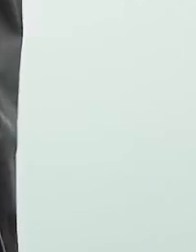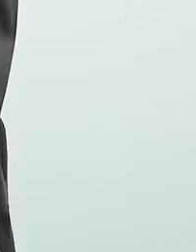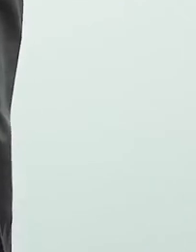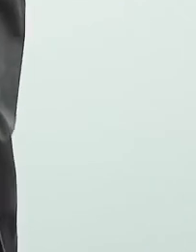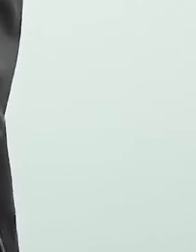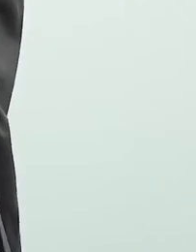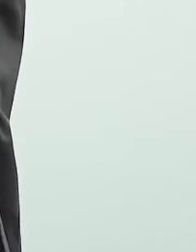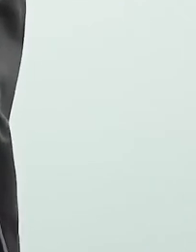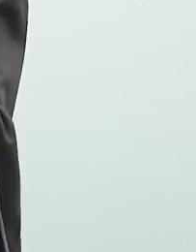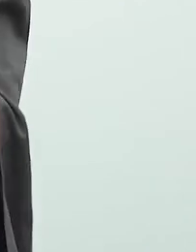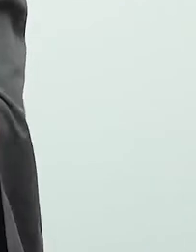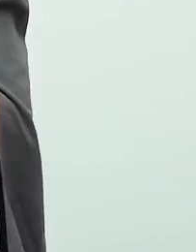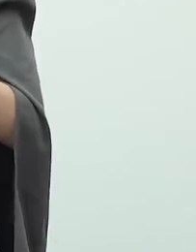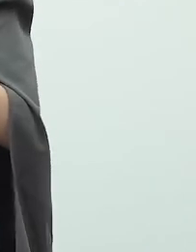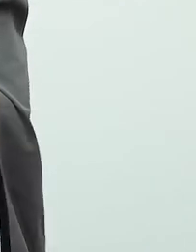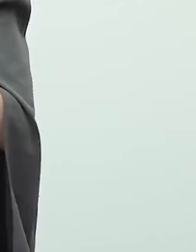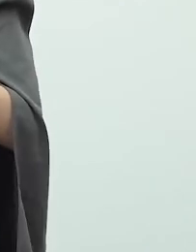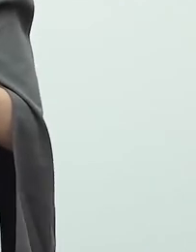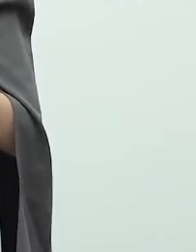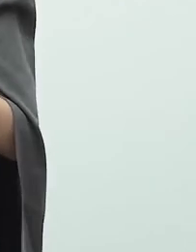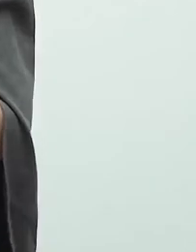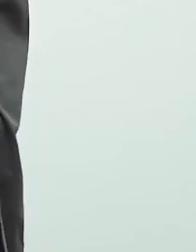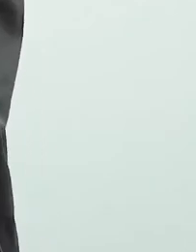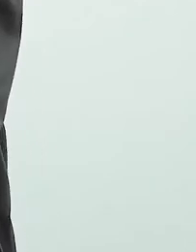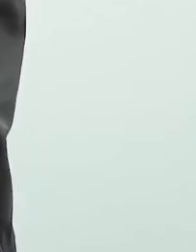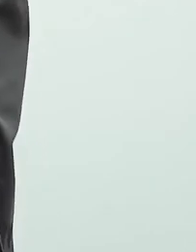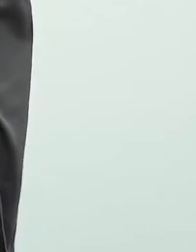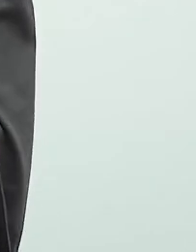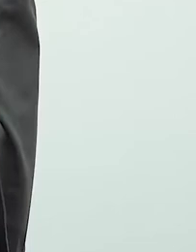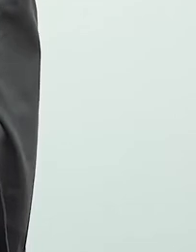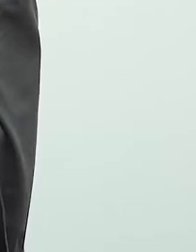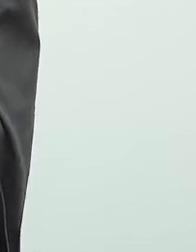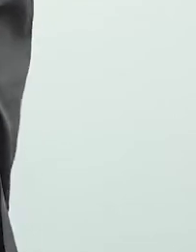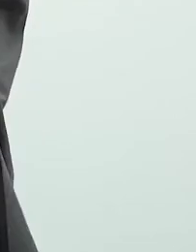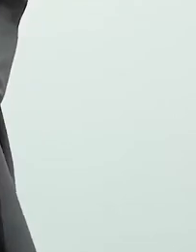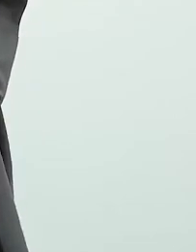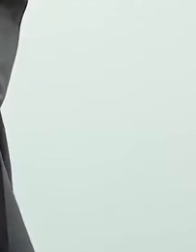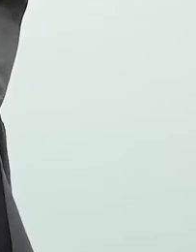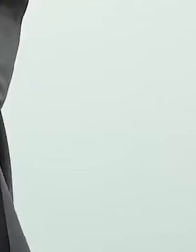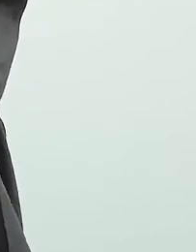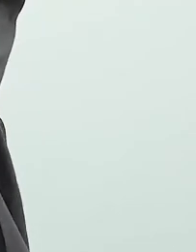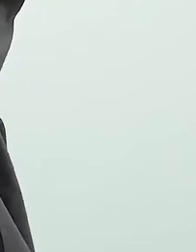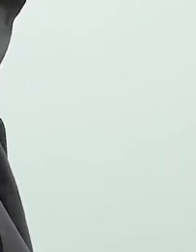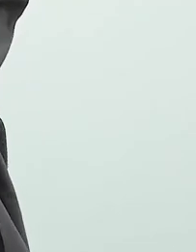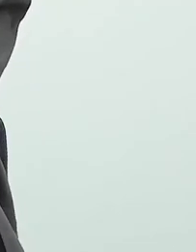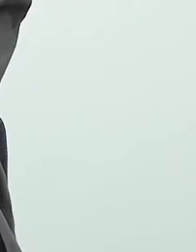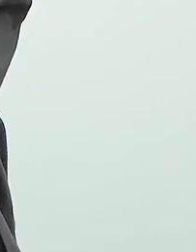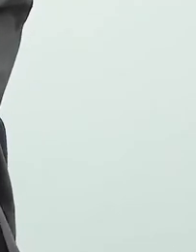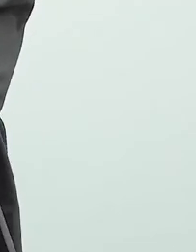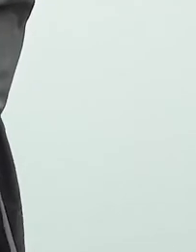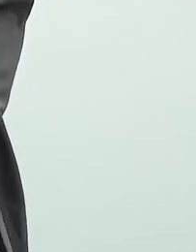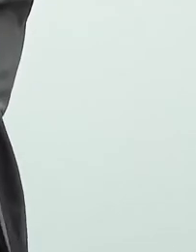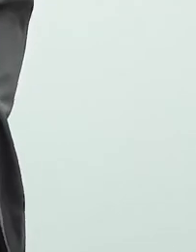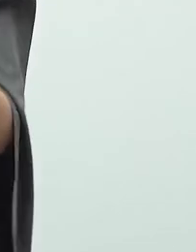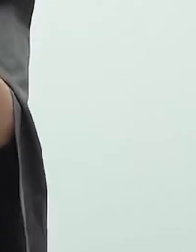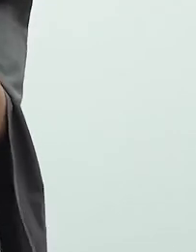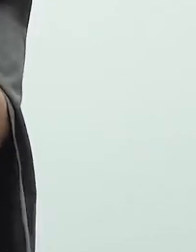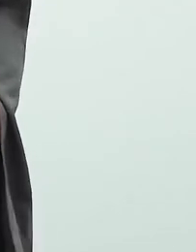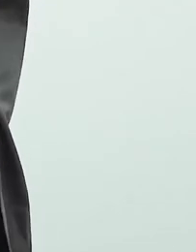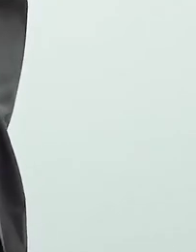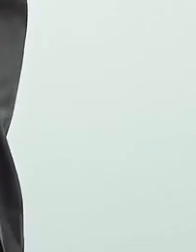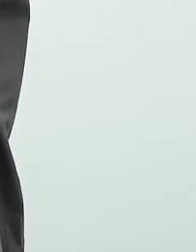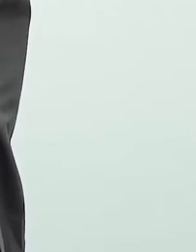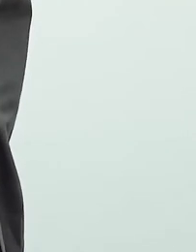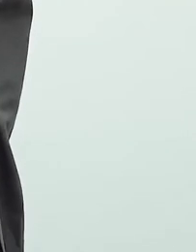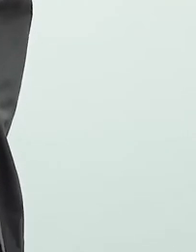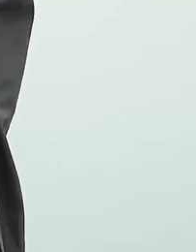고등학교 때는 사실 특수 학교를 다녀서 사실은 특별한 문제가 없었는데 대학교 입학했을 때